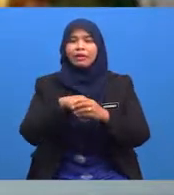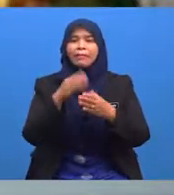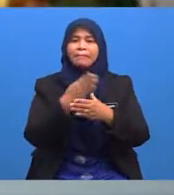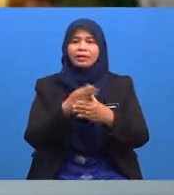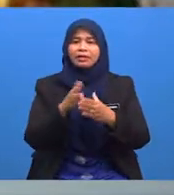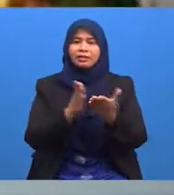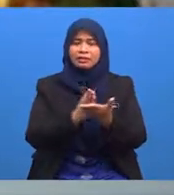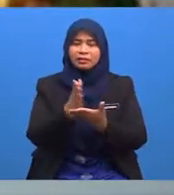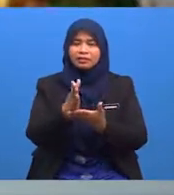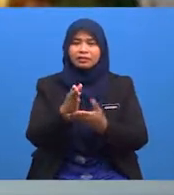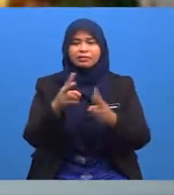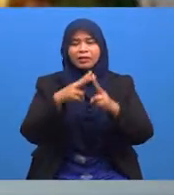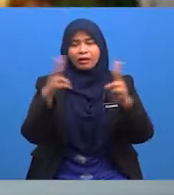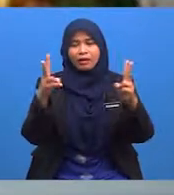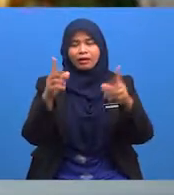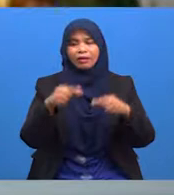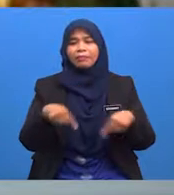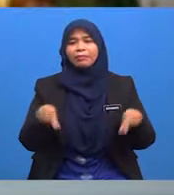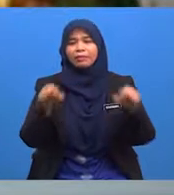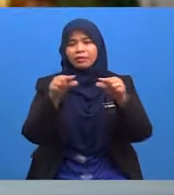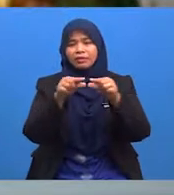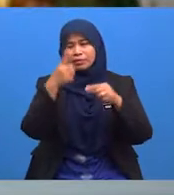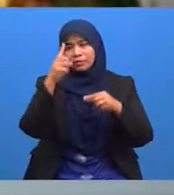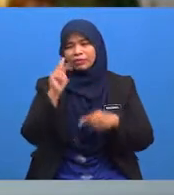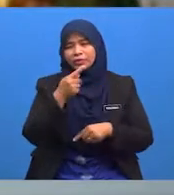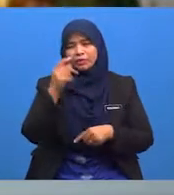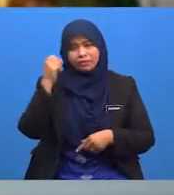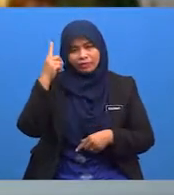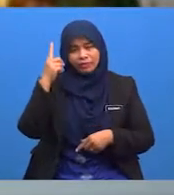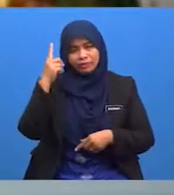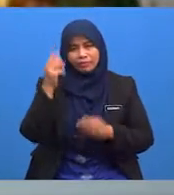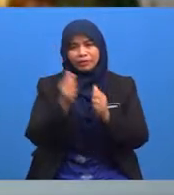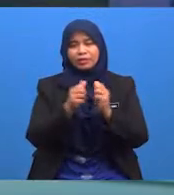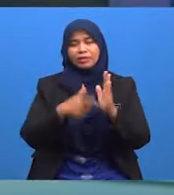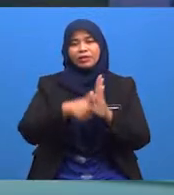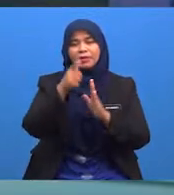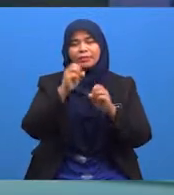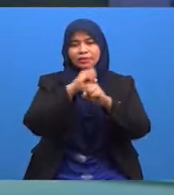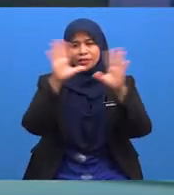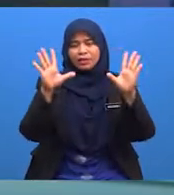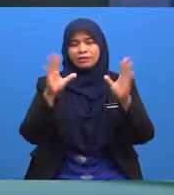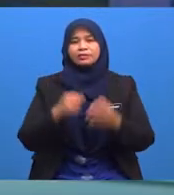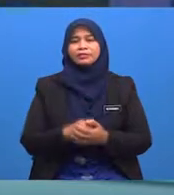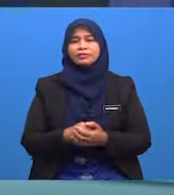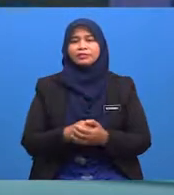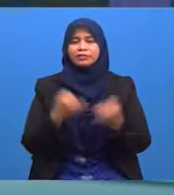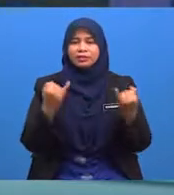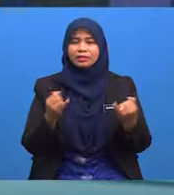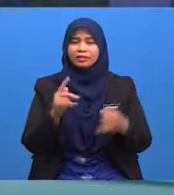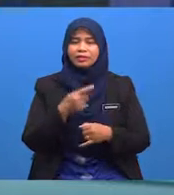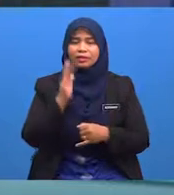seterusnya, amatlah penting untuk kita semua fahami dengan lebih jelas. Sekarang kita akan